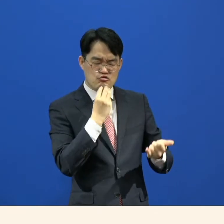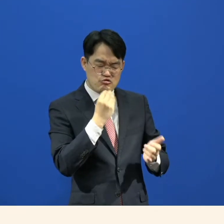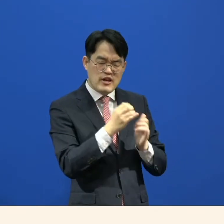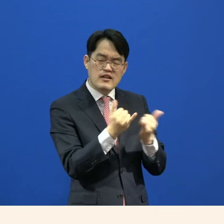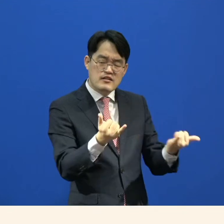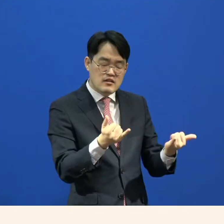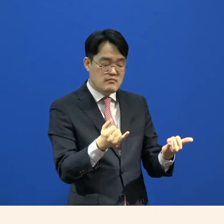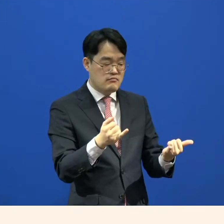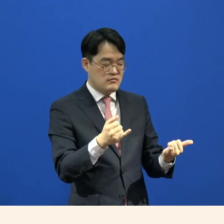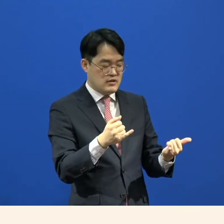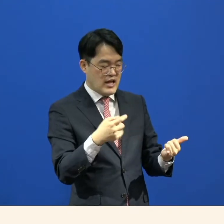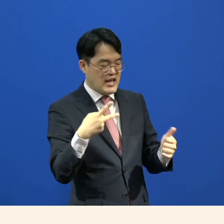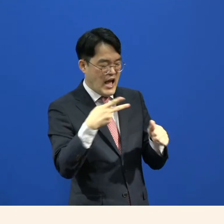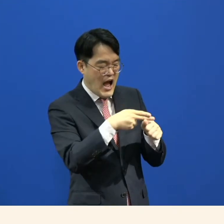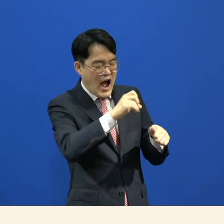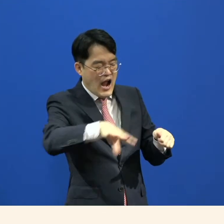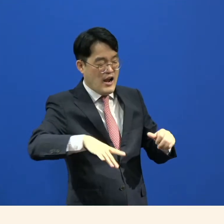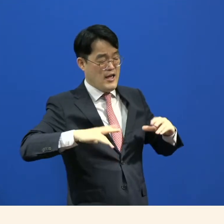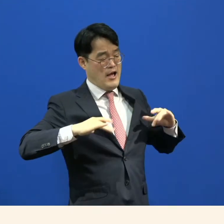여겼습니다.